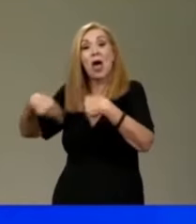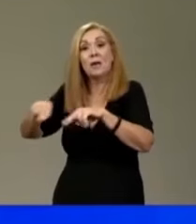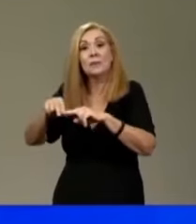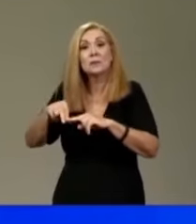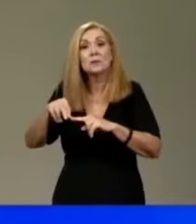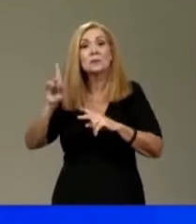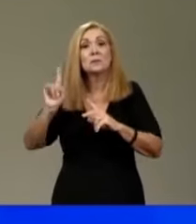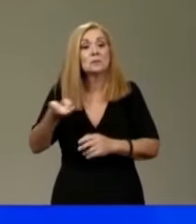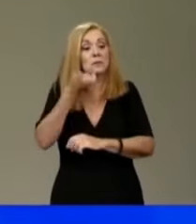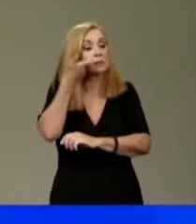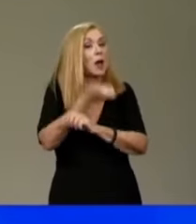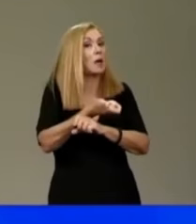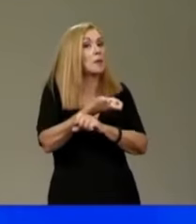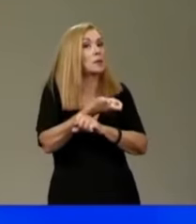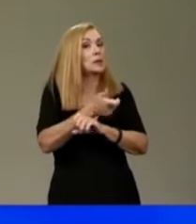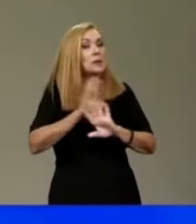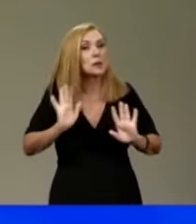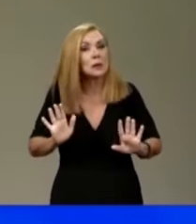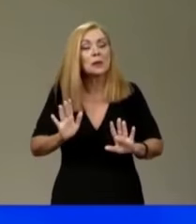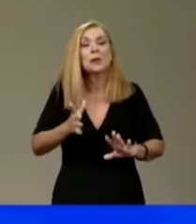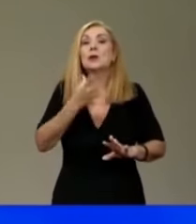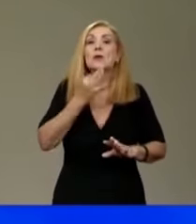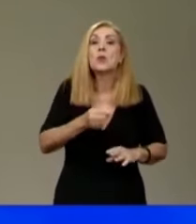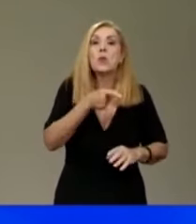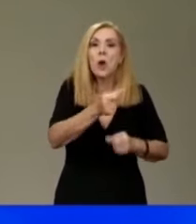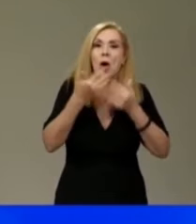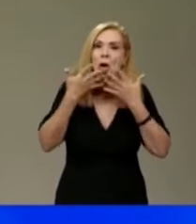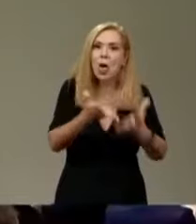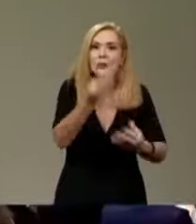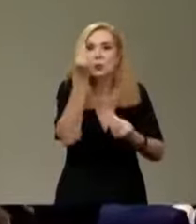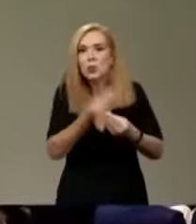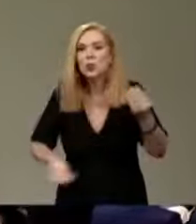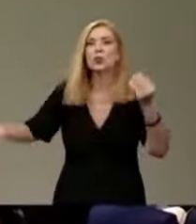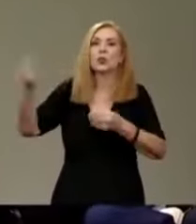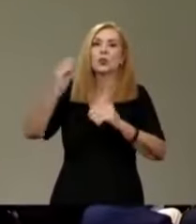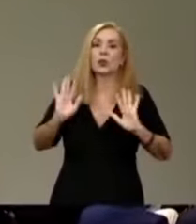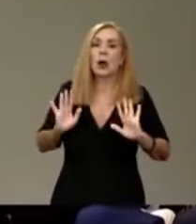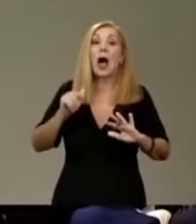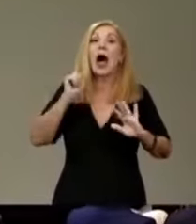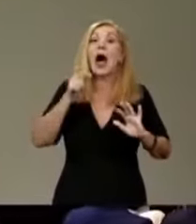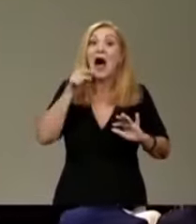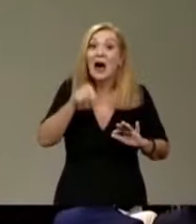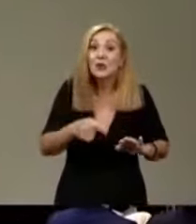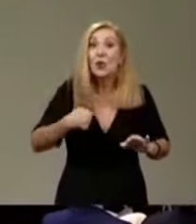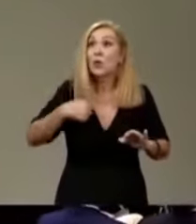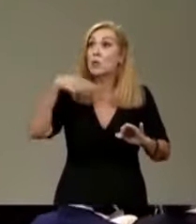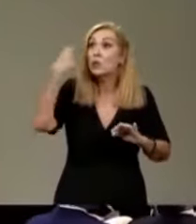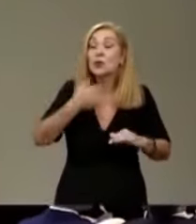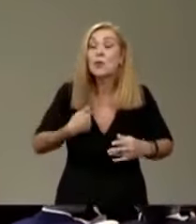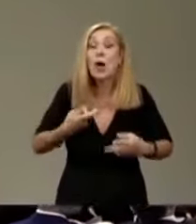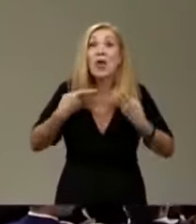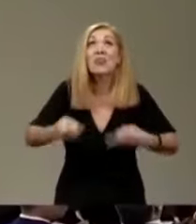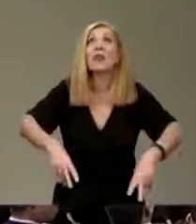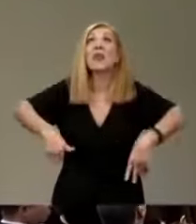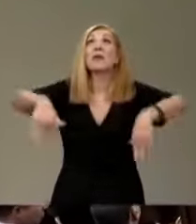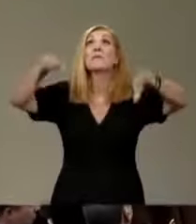σε καθεστώς εποπτείας για υπέρβαση δαπανών. Κάτι τέτοιο προσωπικά δεν θα το επιτρέψω να